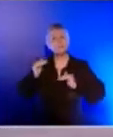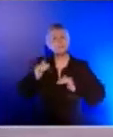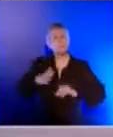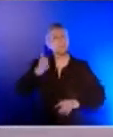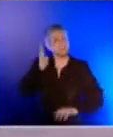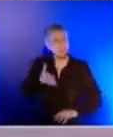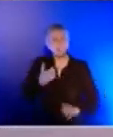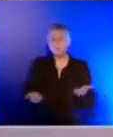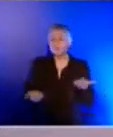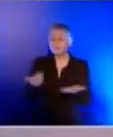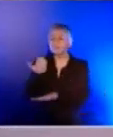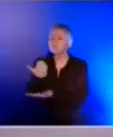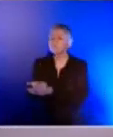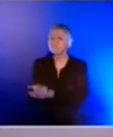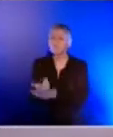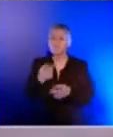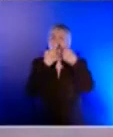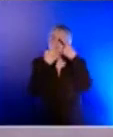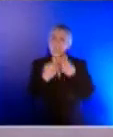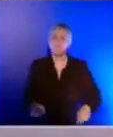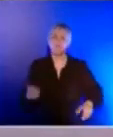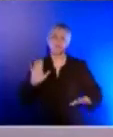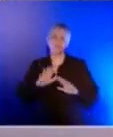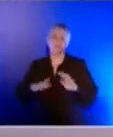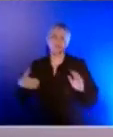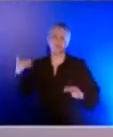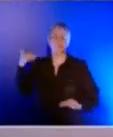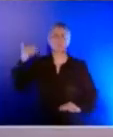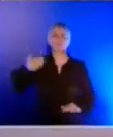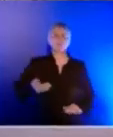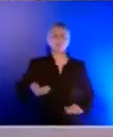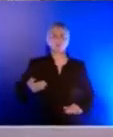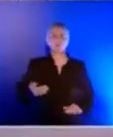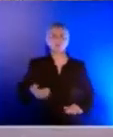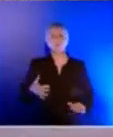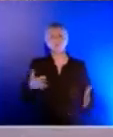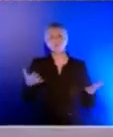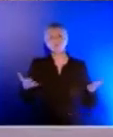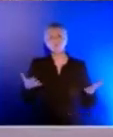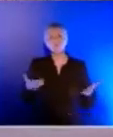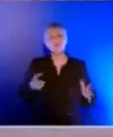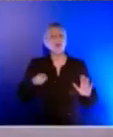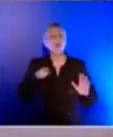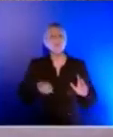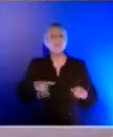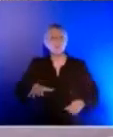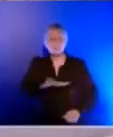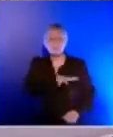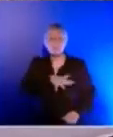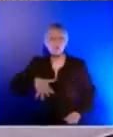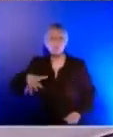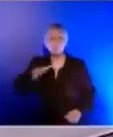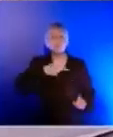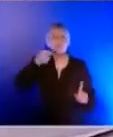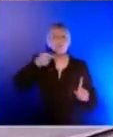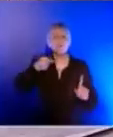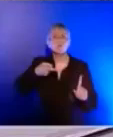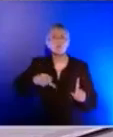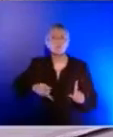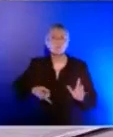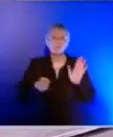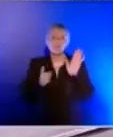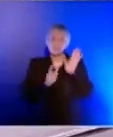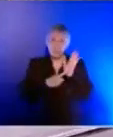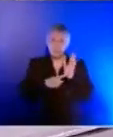Νομίζω ότι προϋποθέσεις για την επιτυχία αυτού του εγχειρήματος είναι να επεξεργαστούμε, και ακριβώς αυτό θα κάνουμε